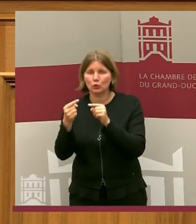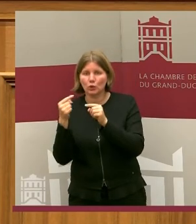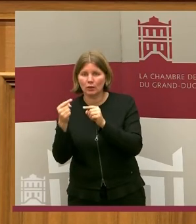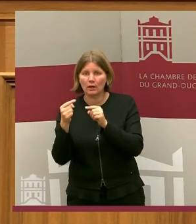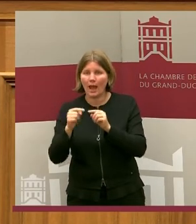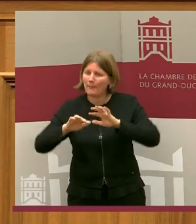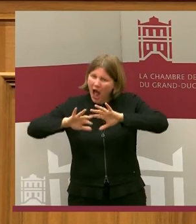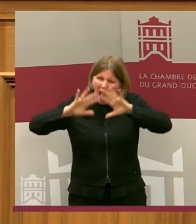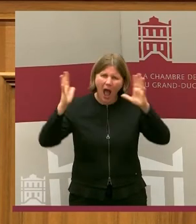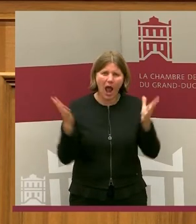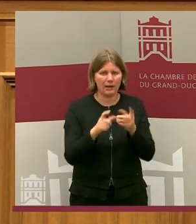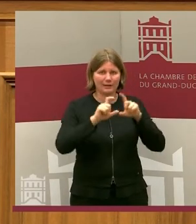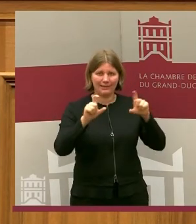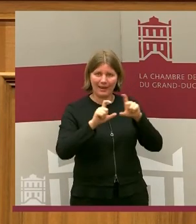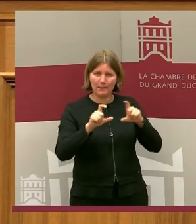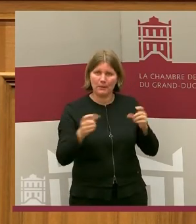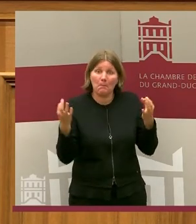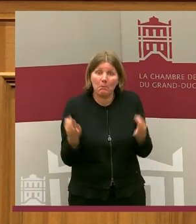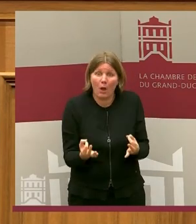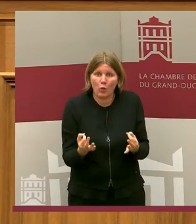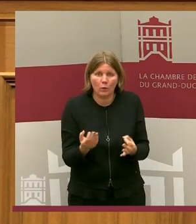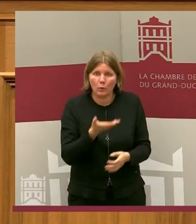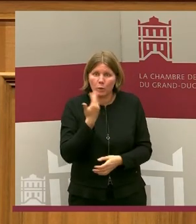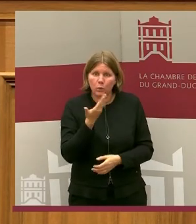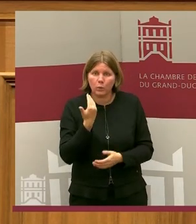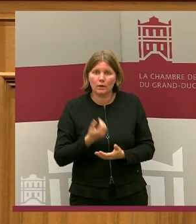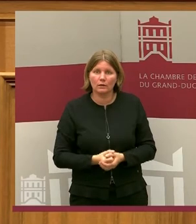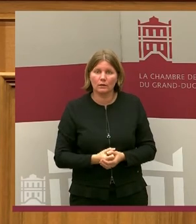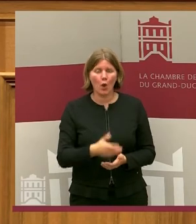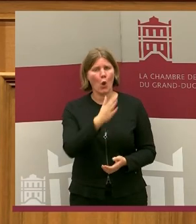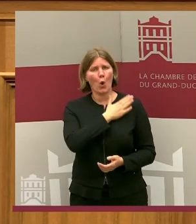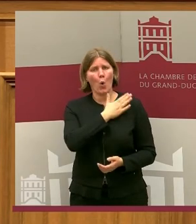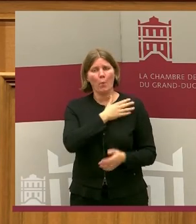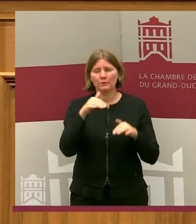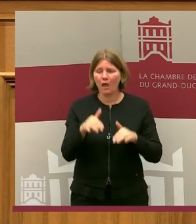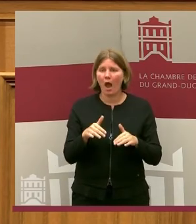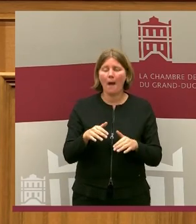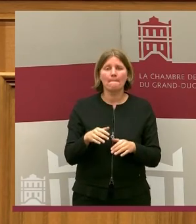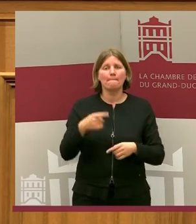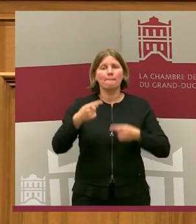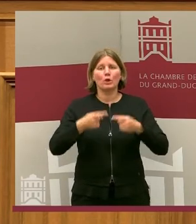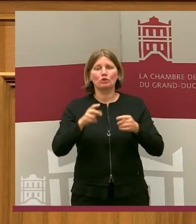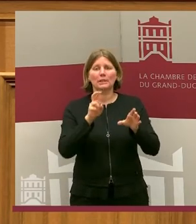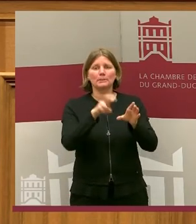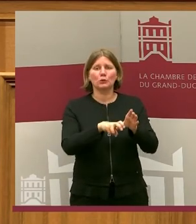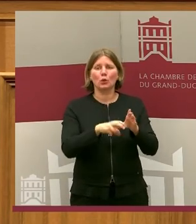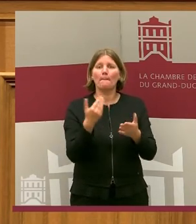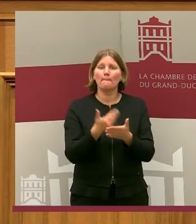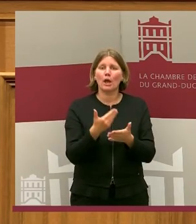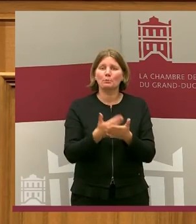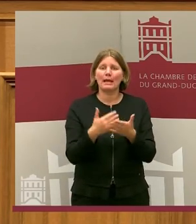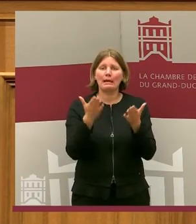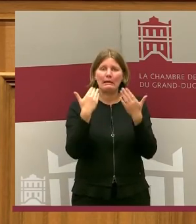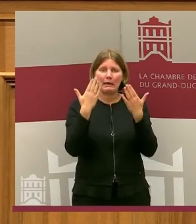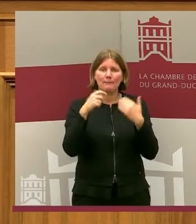den Themen, die vielleicht nötig wären. Die Regierung läuft sich, dass Leute eine politische Partizipation haben, und nennt als Beispiel den